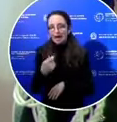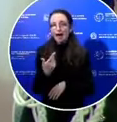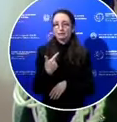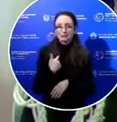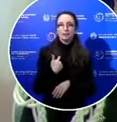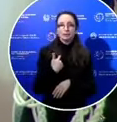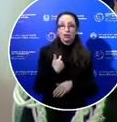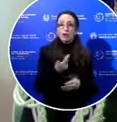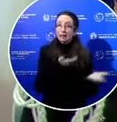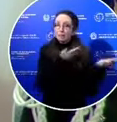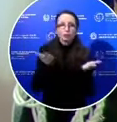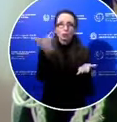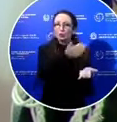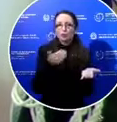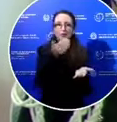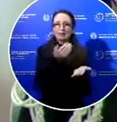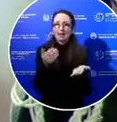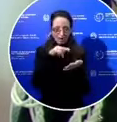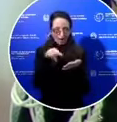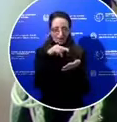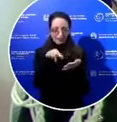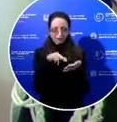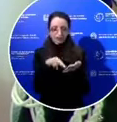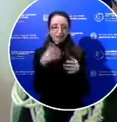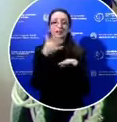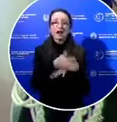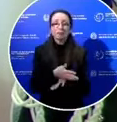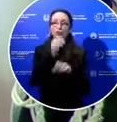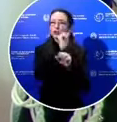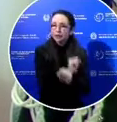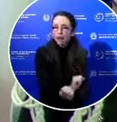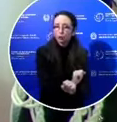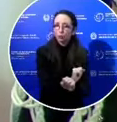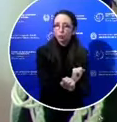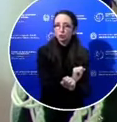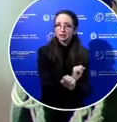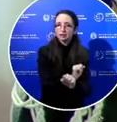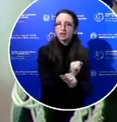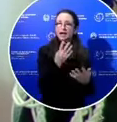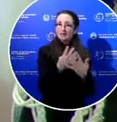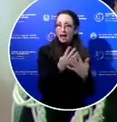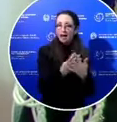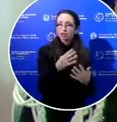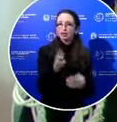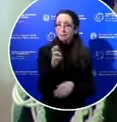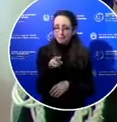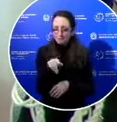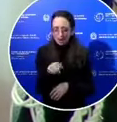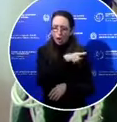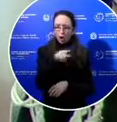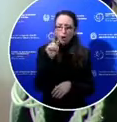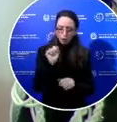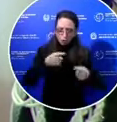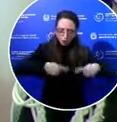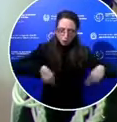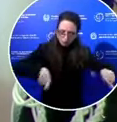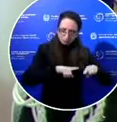leggere l'intervento che è stato fatto dai detenuti nel carcere di Rebibbia, perché loro hanno potuto interagire col primo tavolo sul sistema penitenziario, e devo